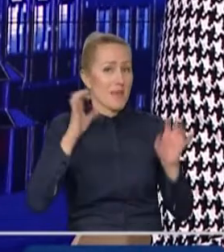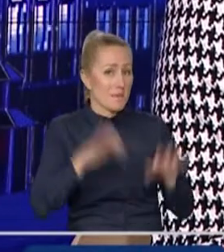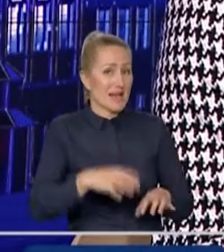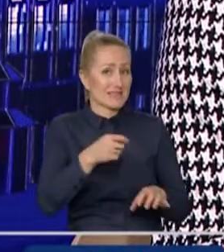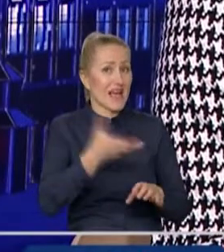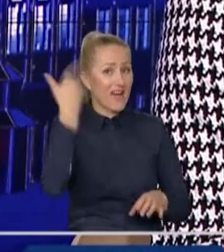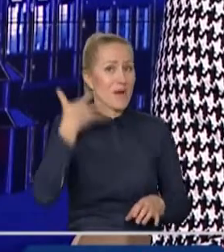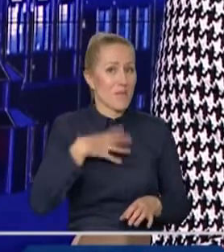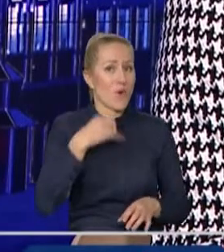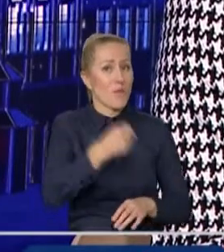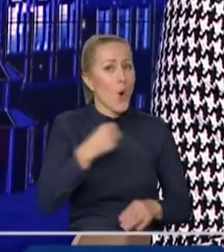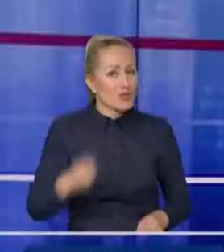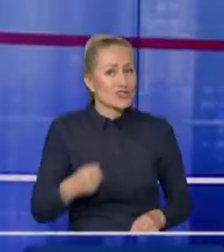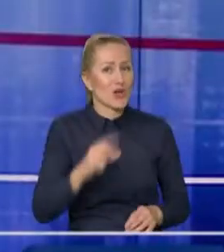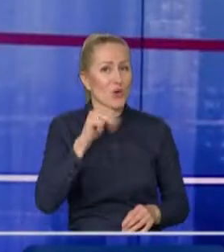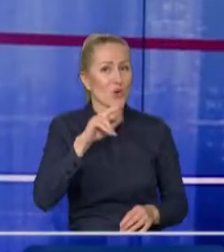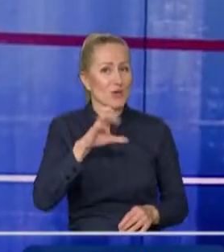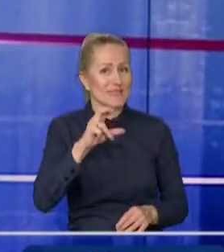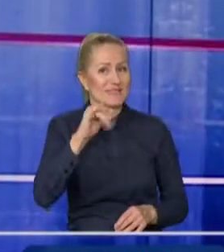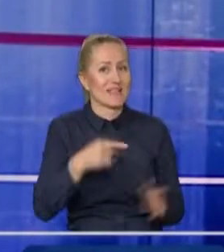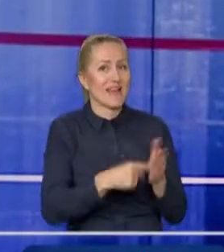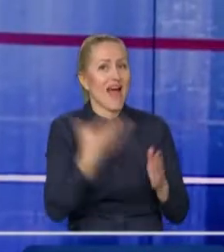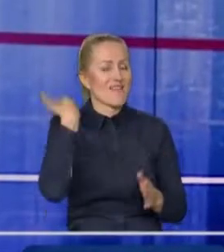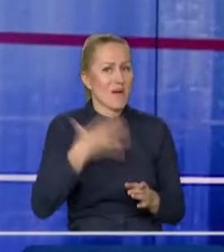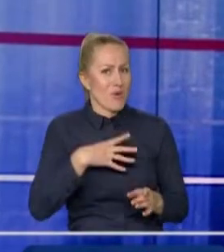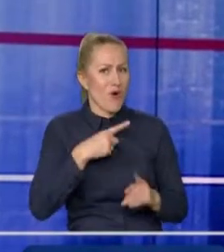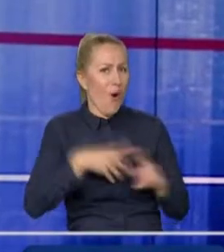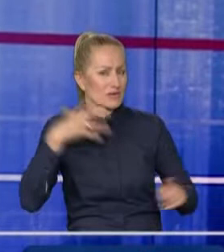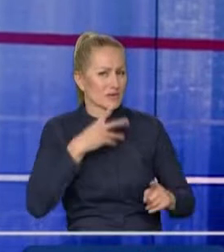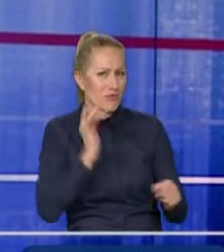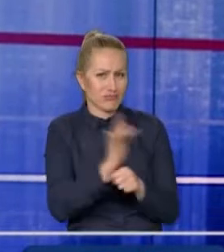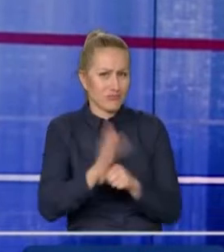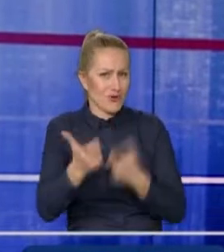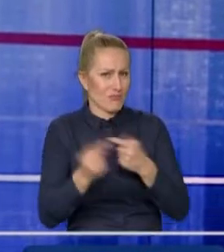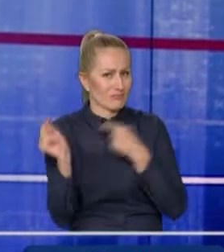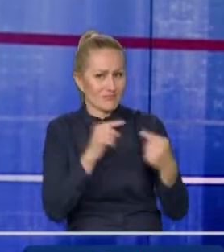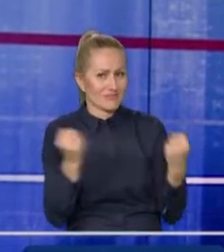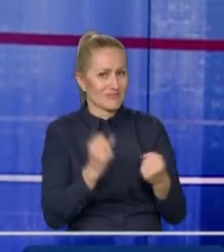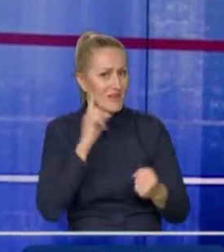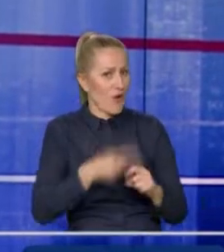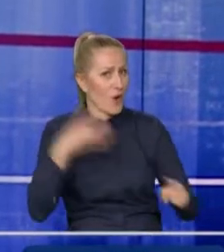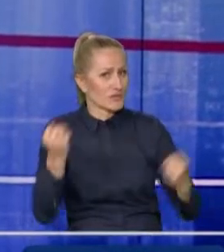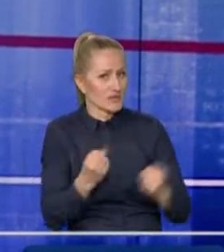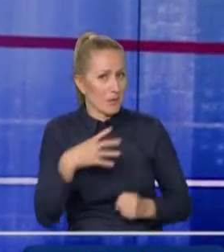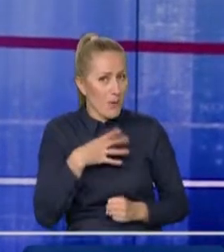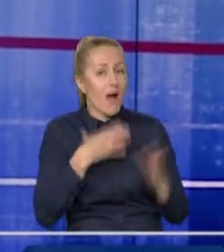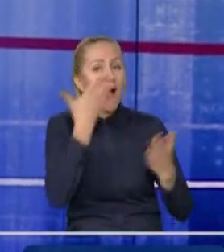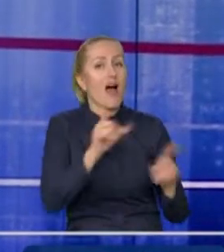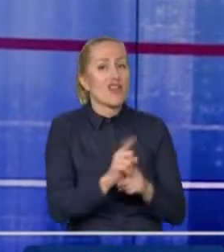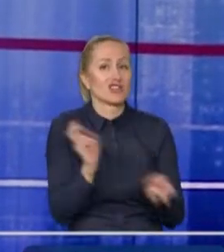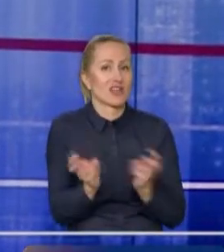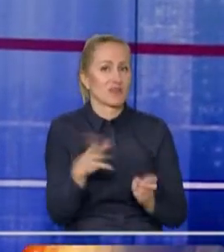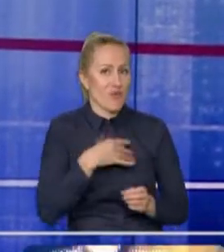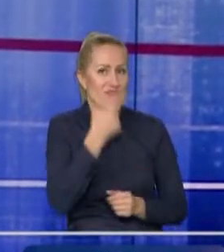a kiedyś poseł Jacek Kurski, przecież on miał też bardzo ostry język debaty publicznej, przypominam. naprawdę bardzo ostre. Jarosław Kaczyński też